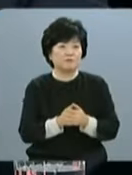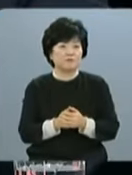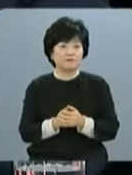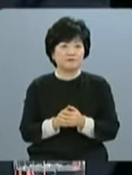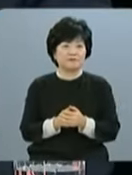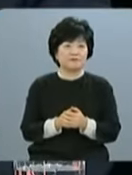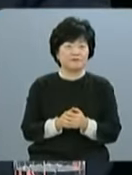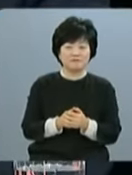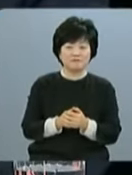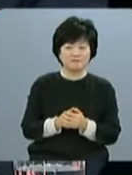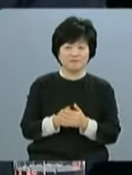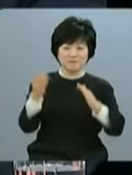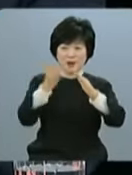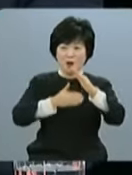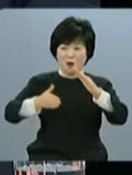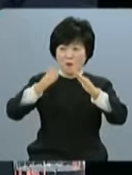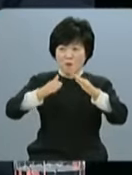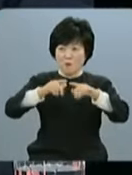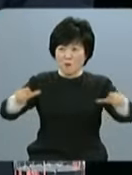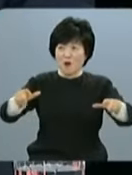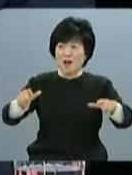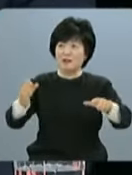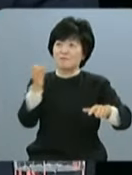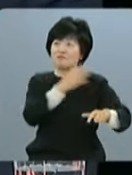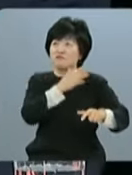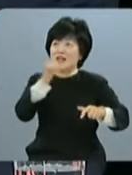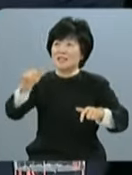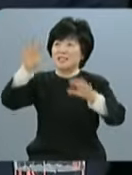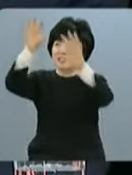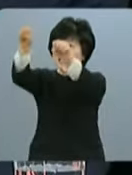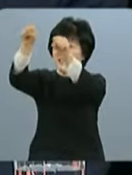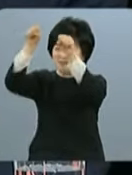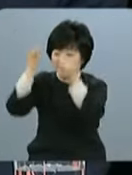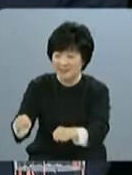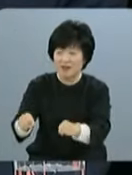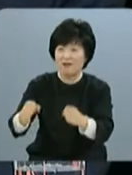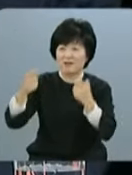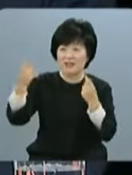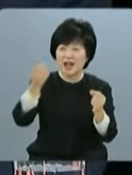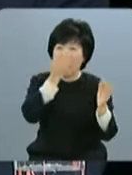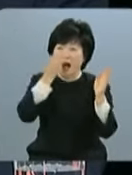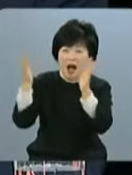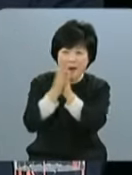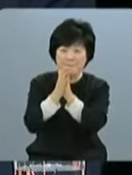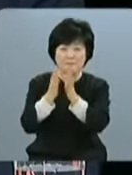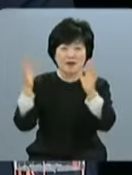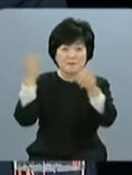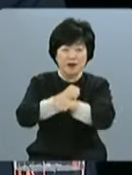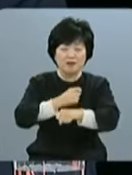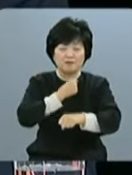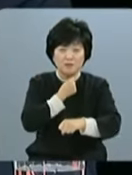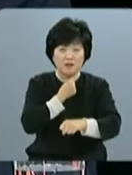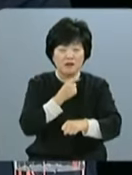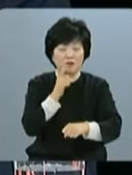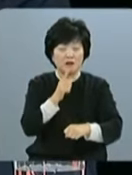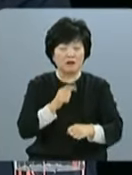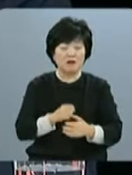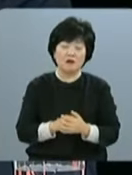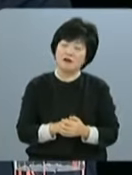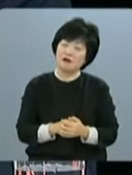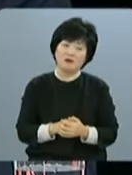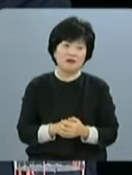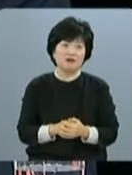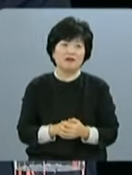공평한 파멸을 바라는 이 이재명 지지층의 일각에 대해서 이재명 어떻게? 이재명 그 지사의 페이스북을 보면 이런 것도